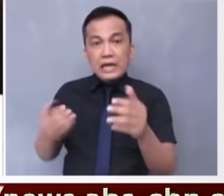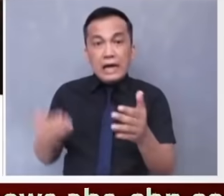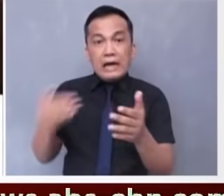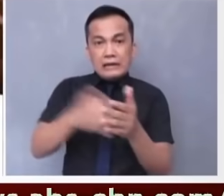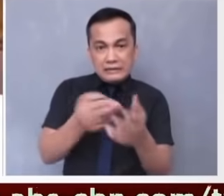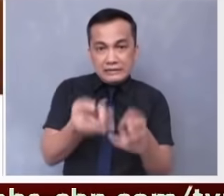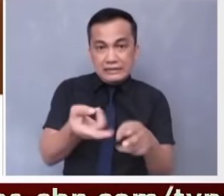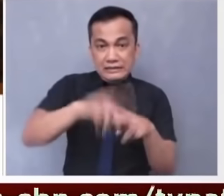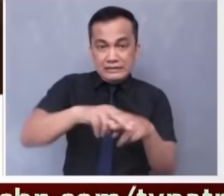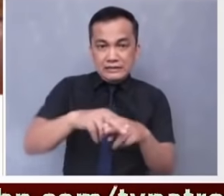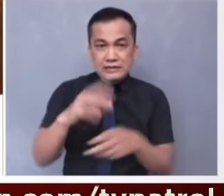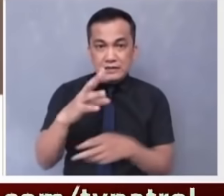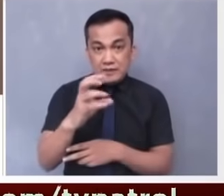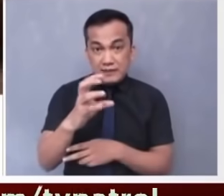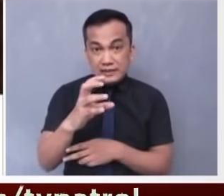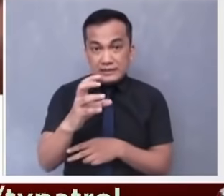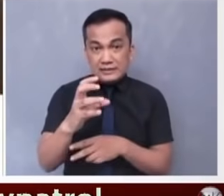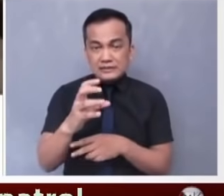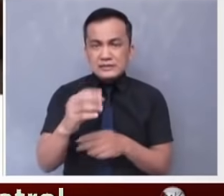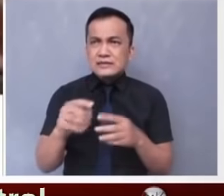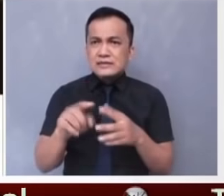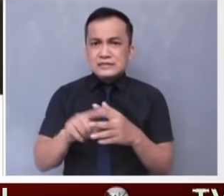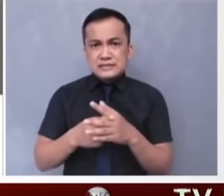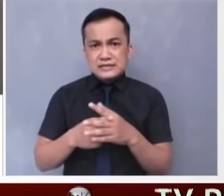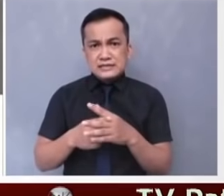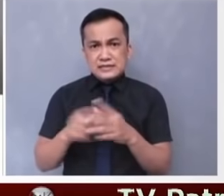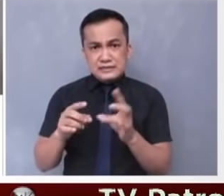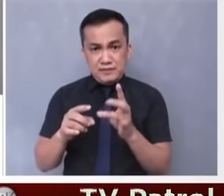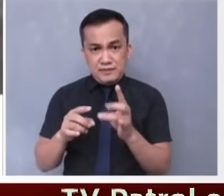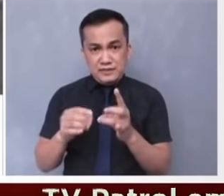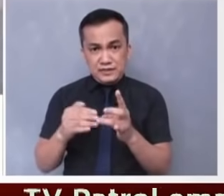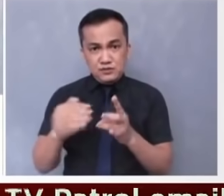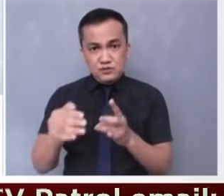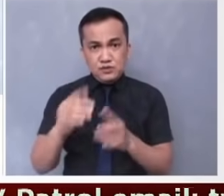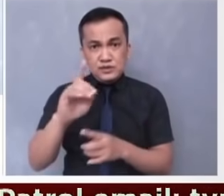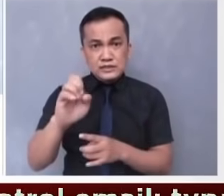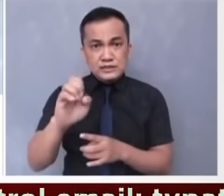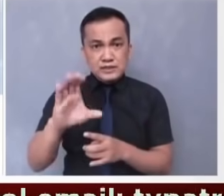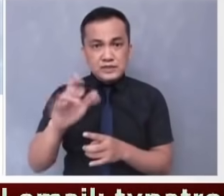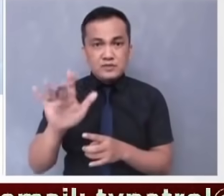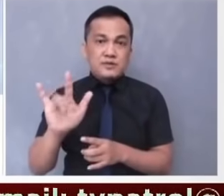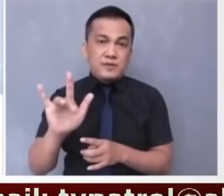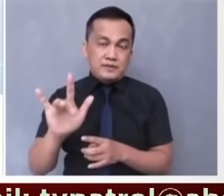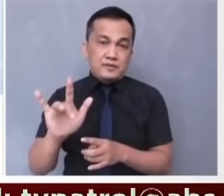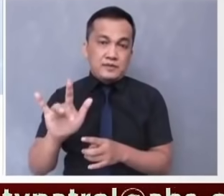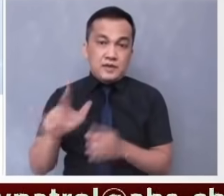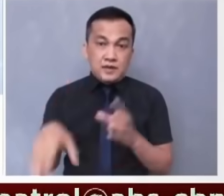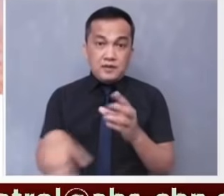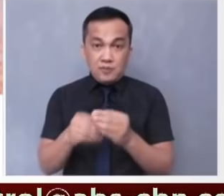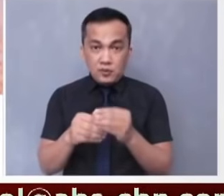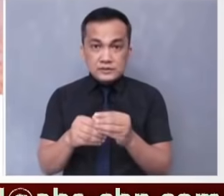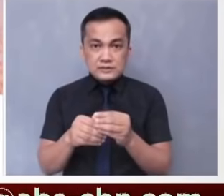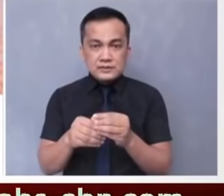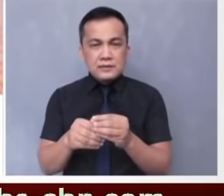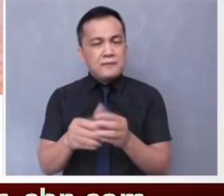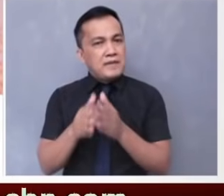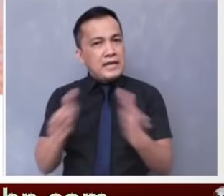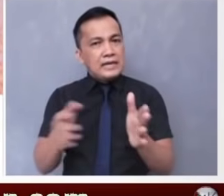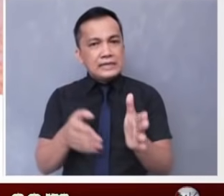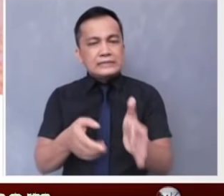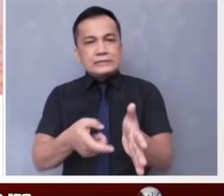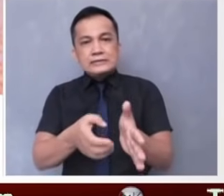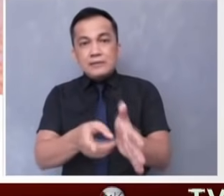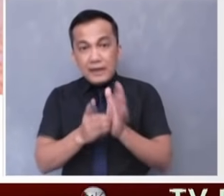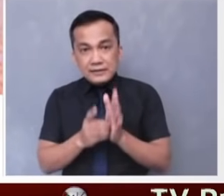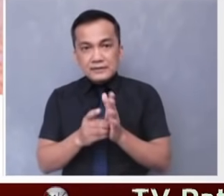ng 500 pesos simula December 17 hanggang December 25. Bukod sa malaki ang demand, mataas na rin